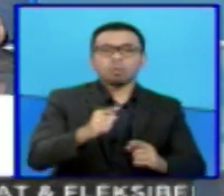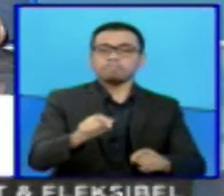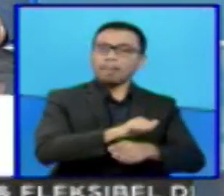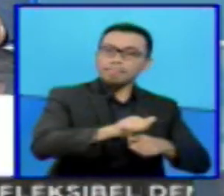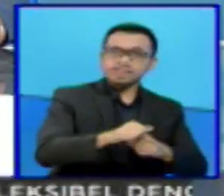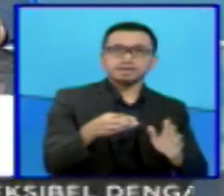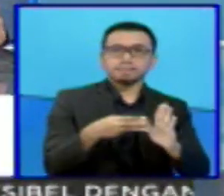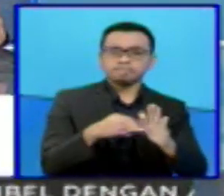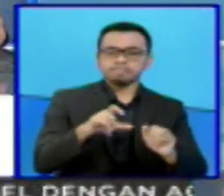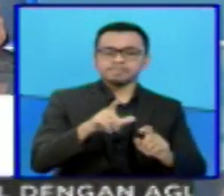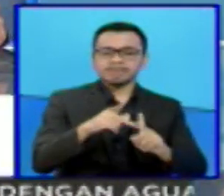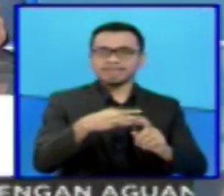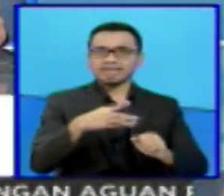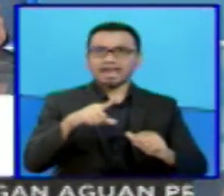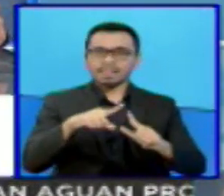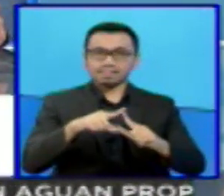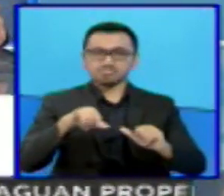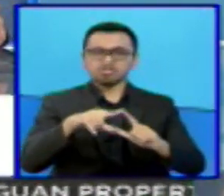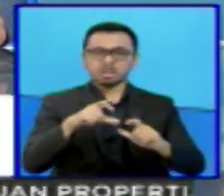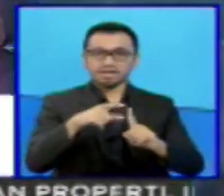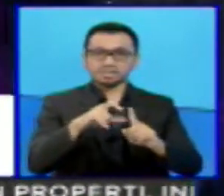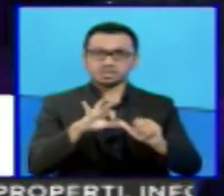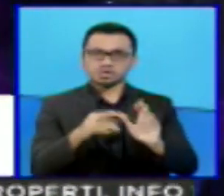sekaligus rekaman di Hollywood.